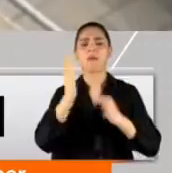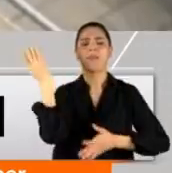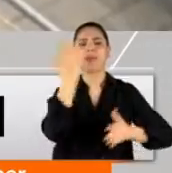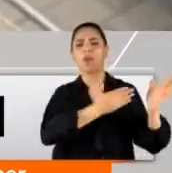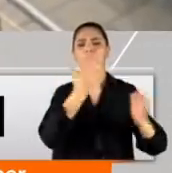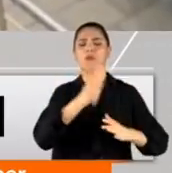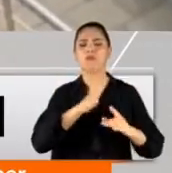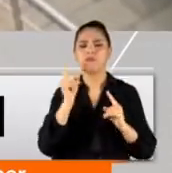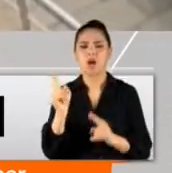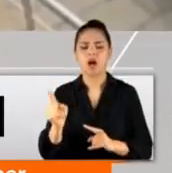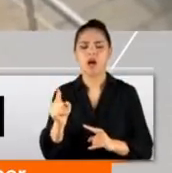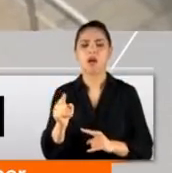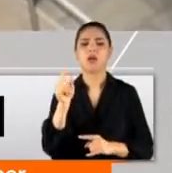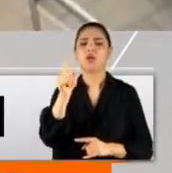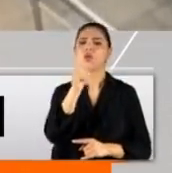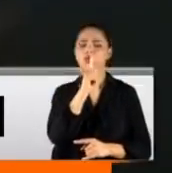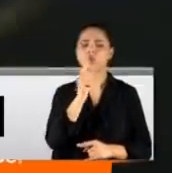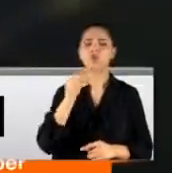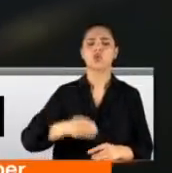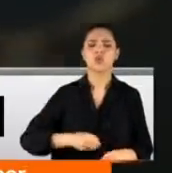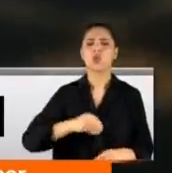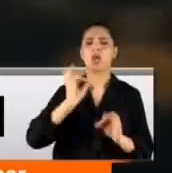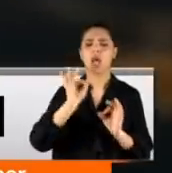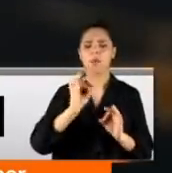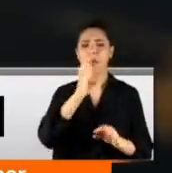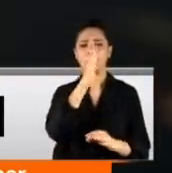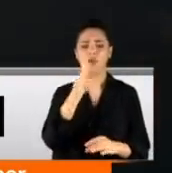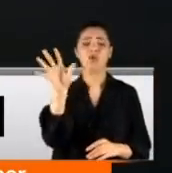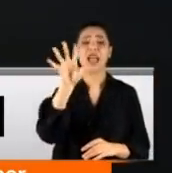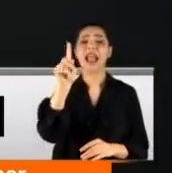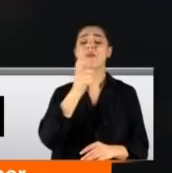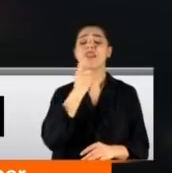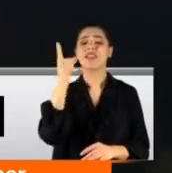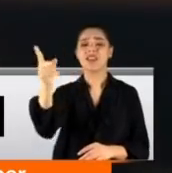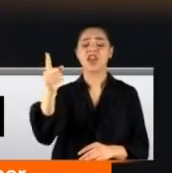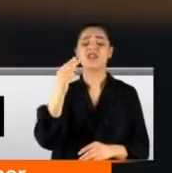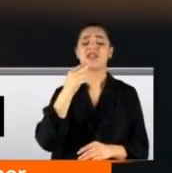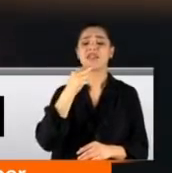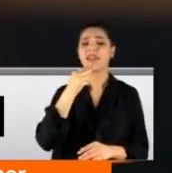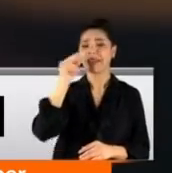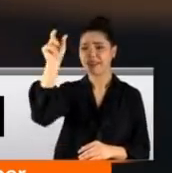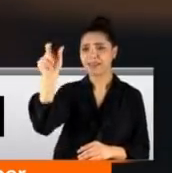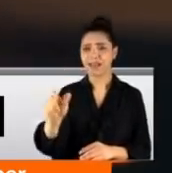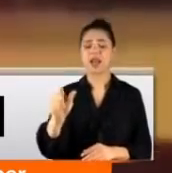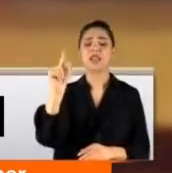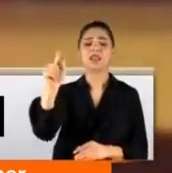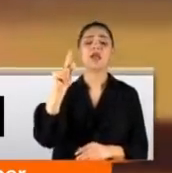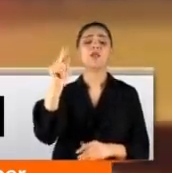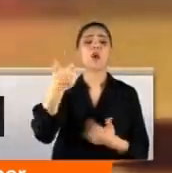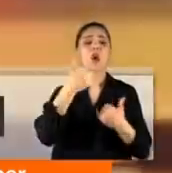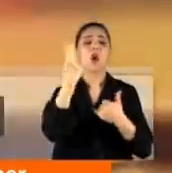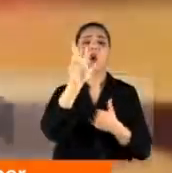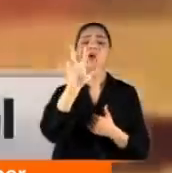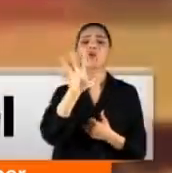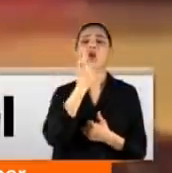Otursan suçlusun, kalksan suçlusun, konuşsan suçlusun. Kocaeli'de yaşayan 51 yaşındaki Ayten Erbaç'ı 34 yıllık eşi Veli